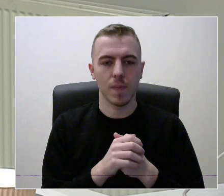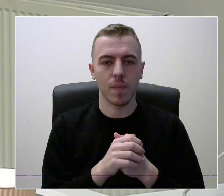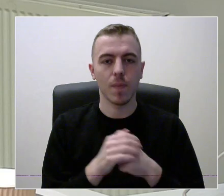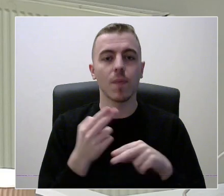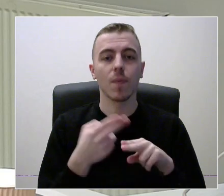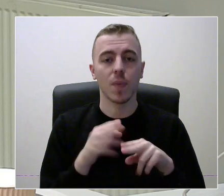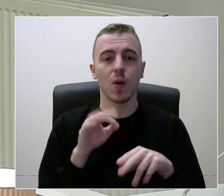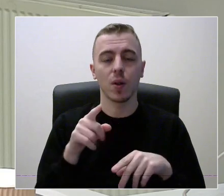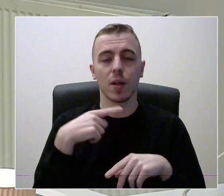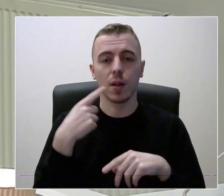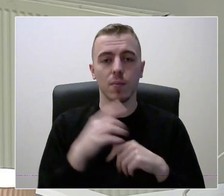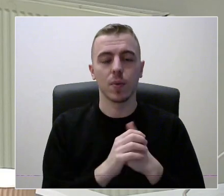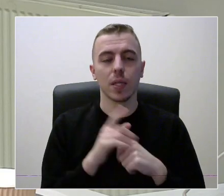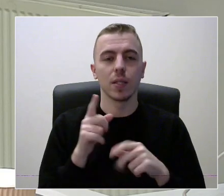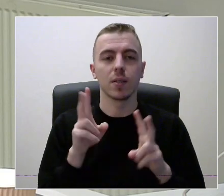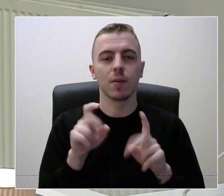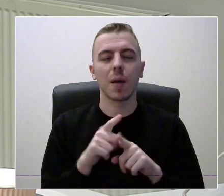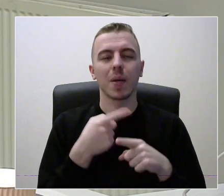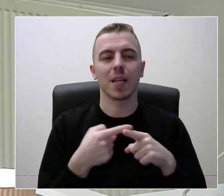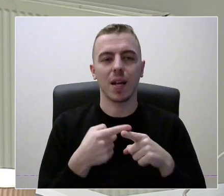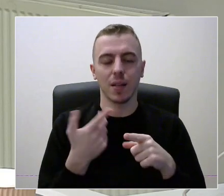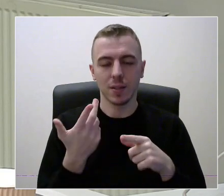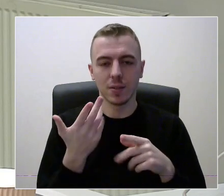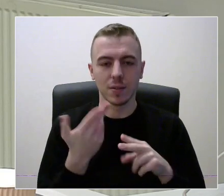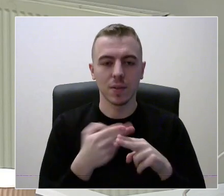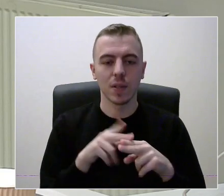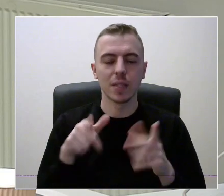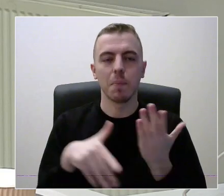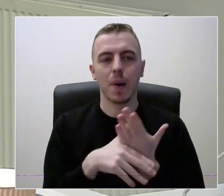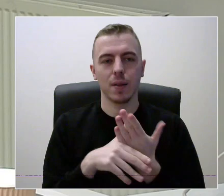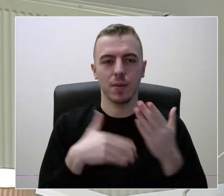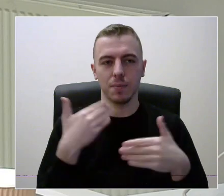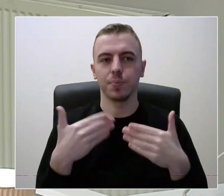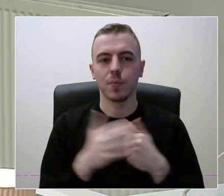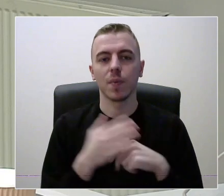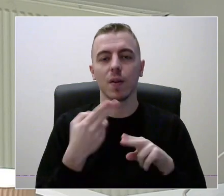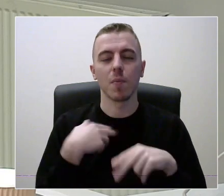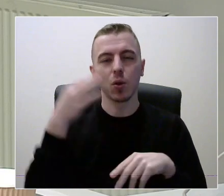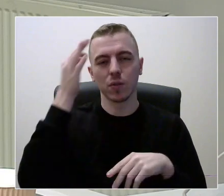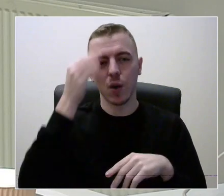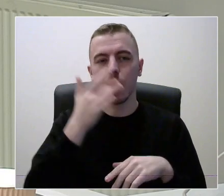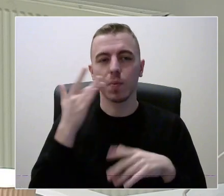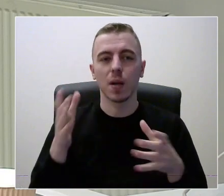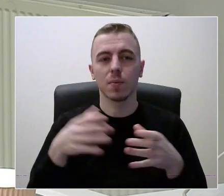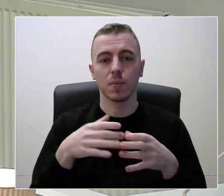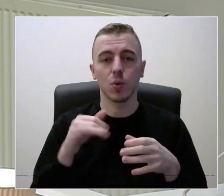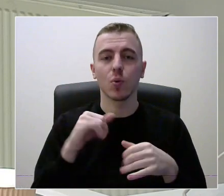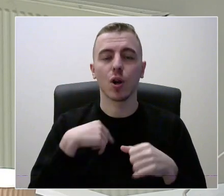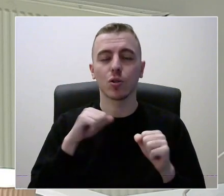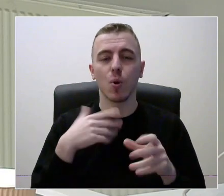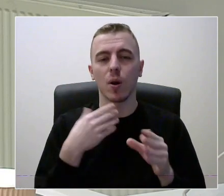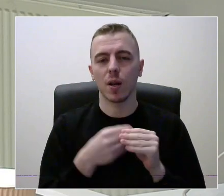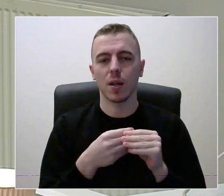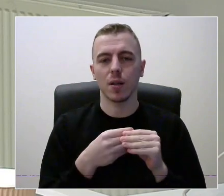šneku. Postas yra kaip instrumentas. Taip, postas yra kaip instrumentas ir mano svajonių koalicija yra ta, su kuria aš galėčiau